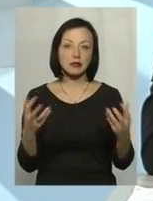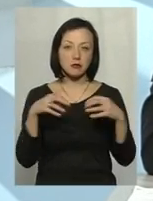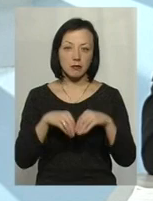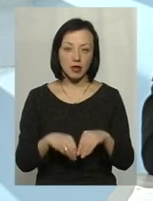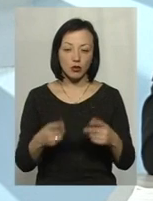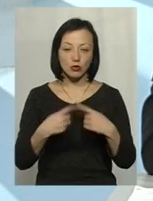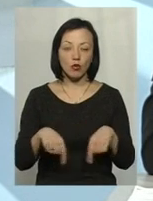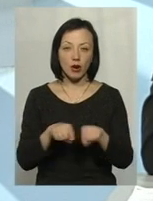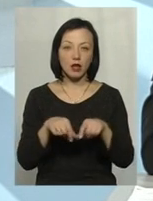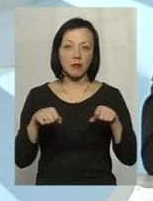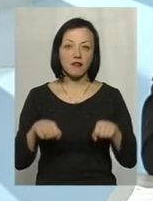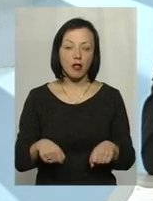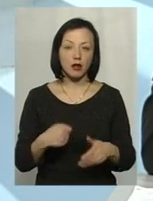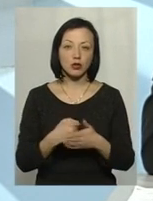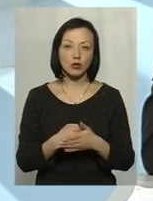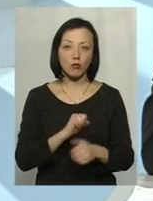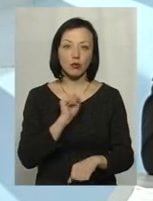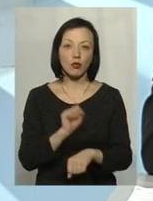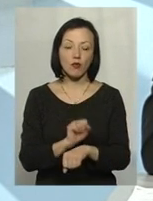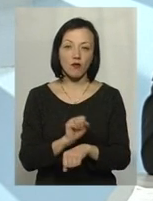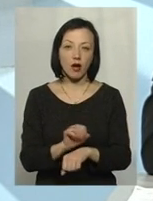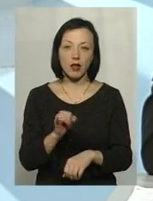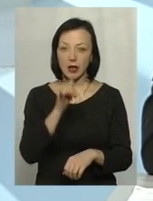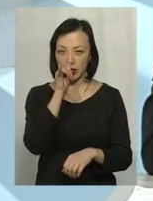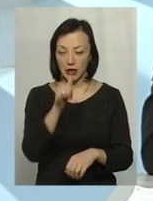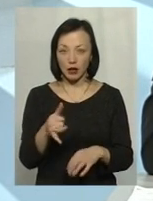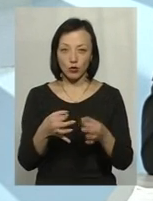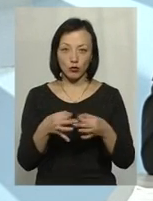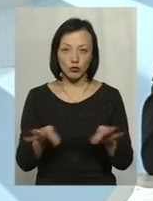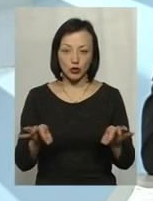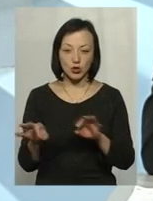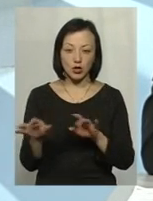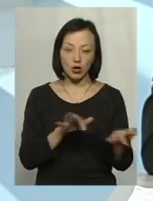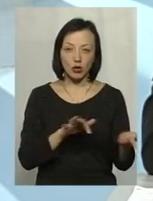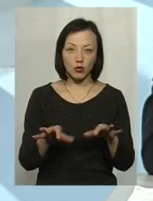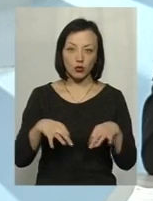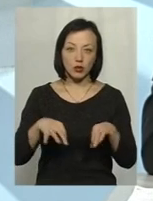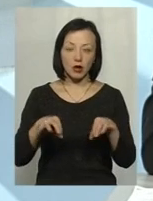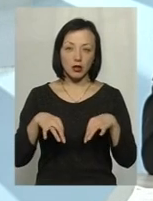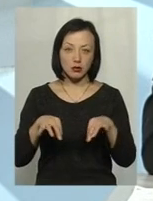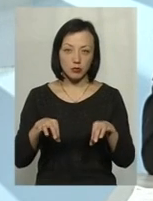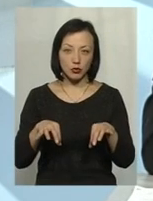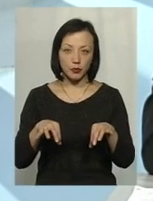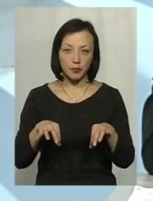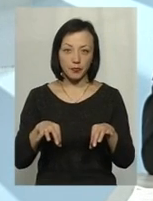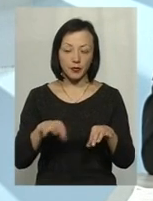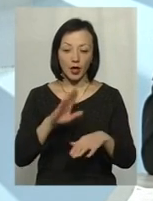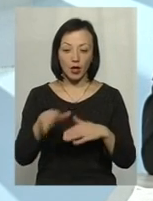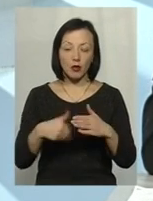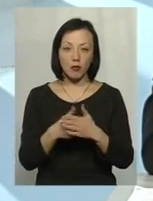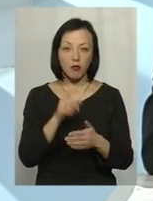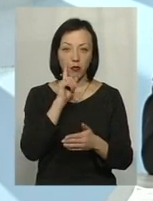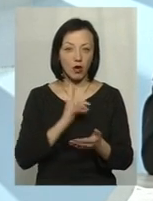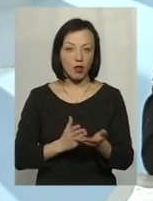з органами влади до блокування і недопущення руху транспортних засобів до тих пір, поки ми не